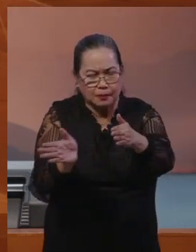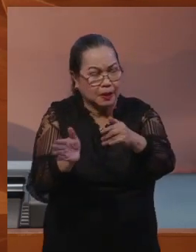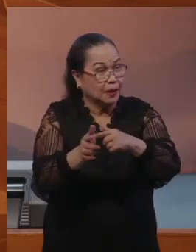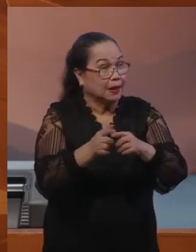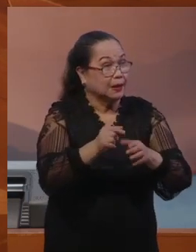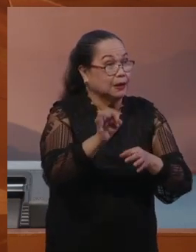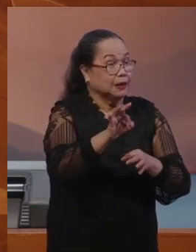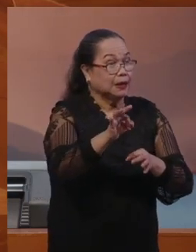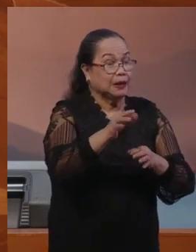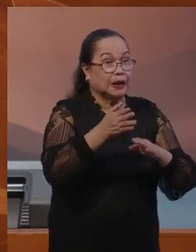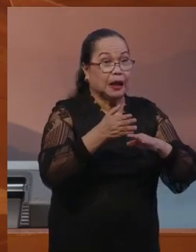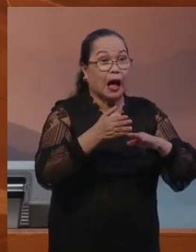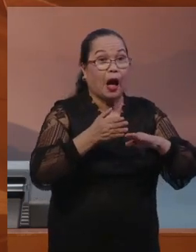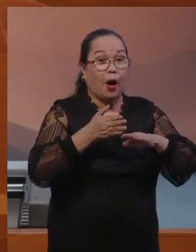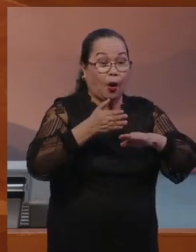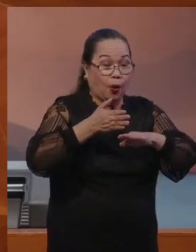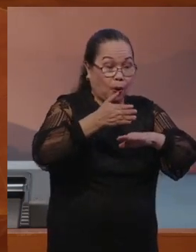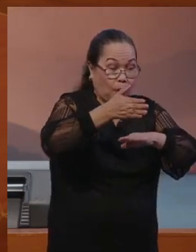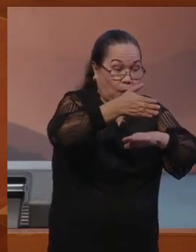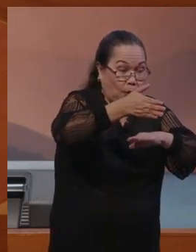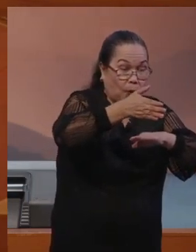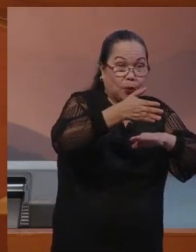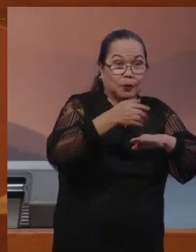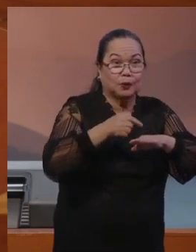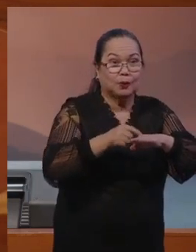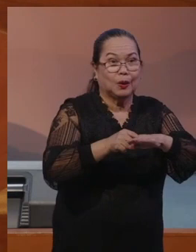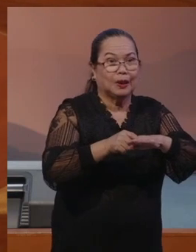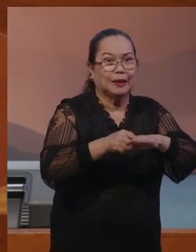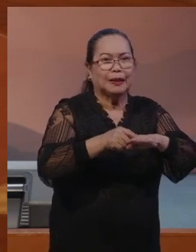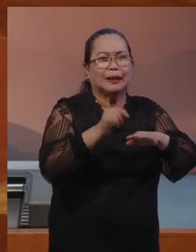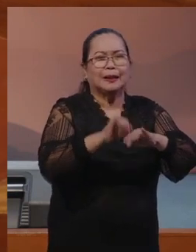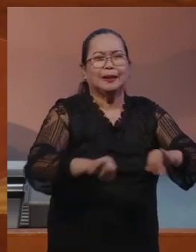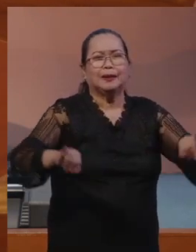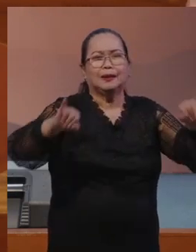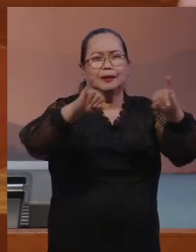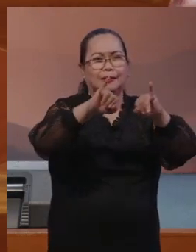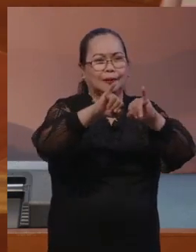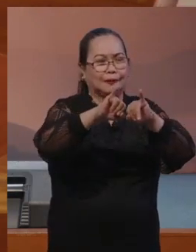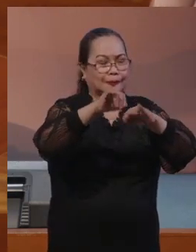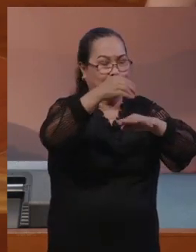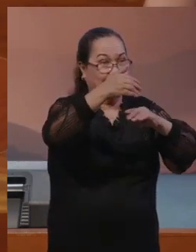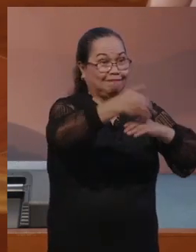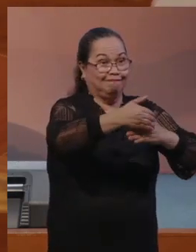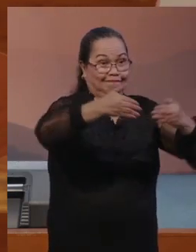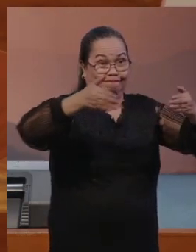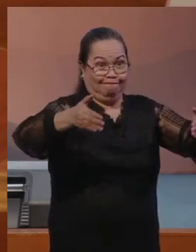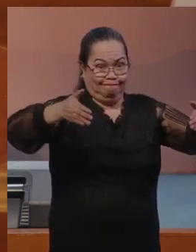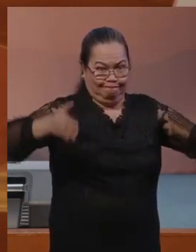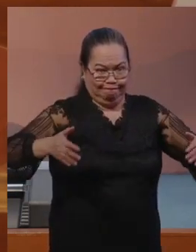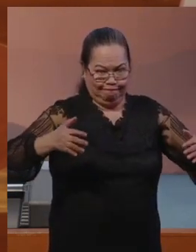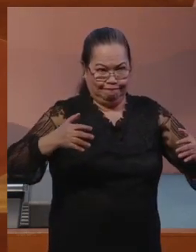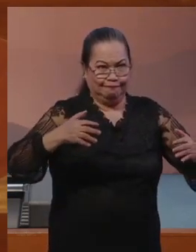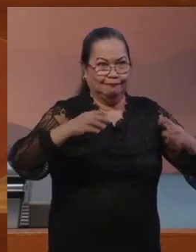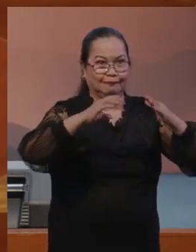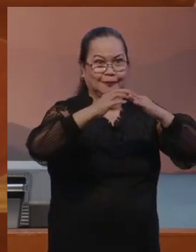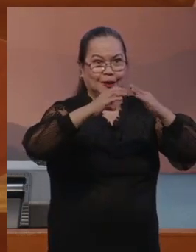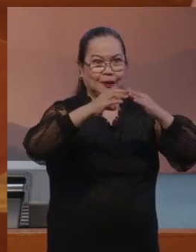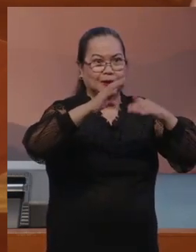sila sa crossing na yon. Napaka-importante po ng Jericho dahil siya po ang pinaka-fortified city sa buong